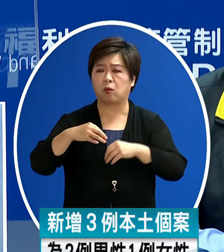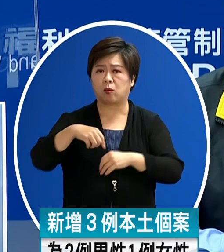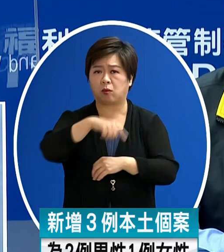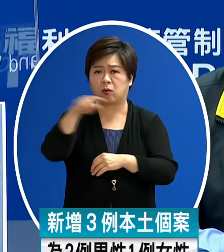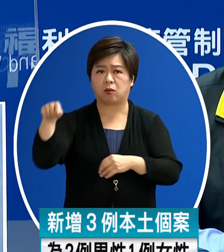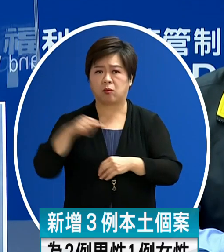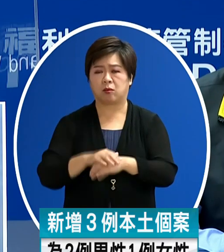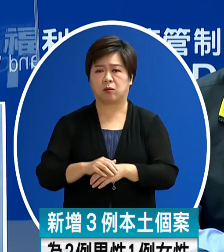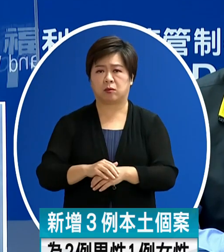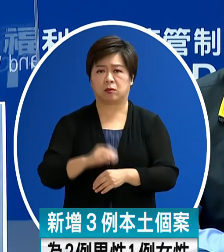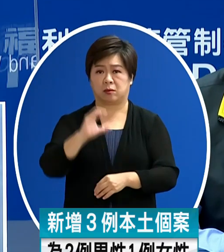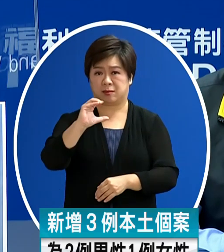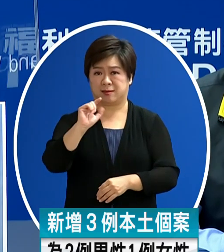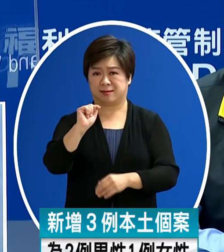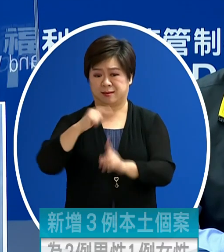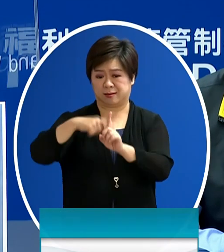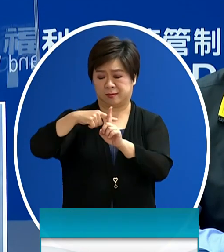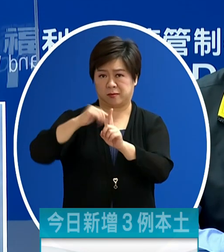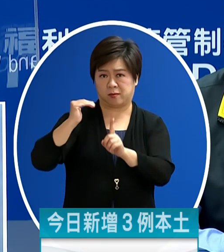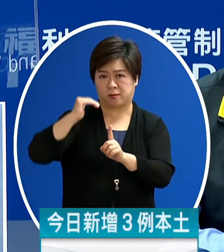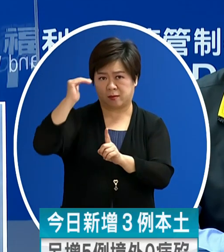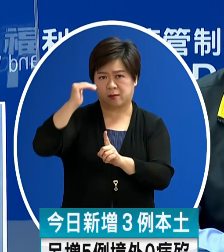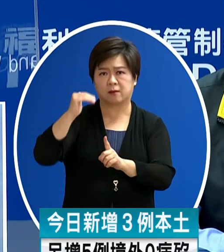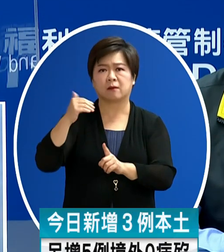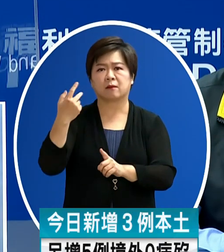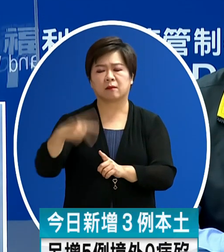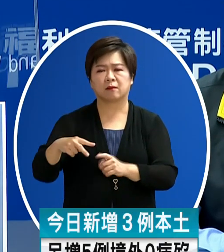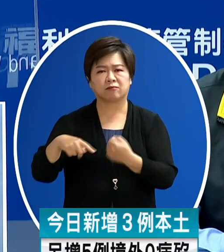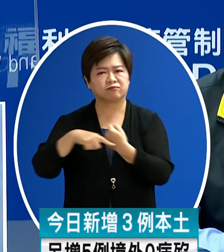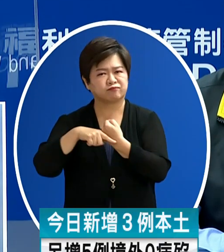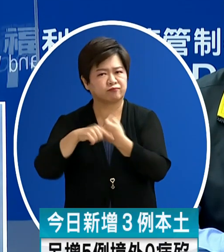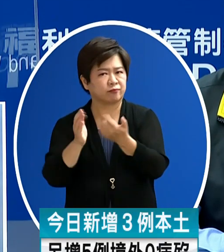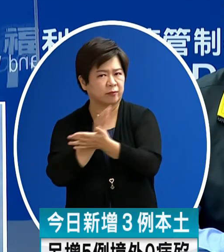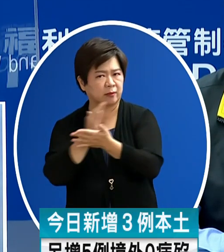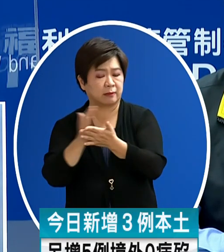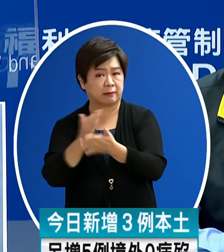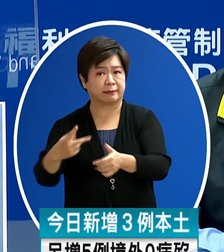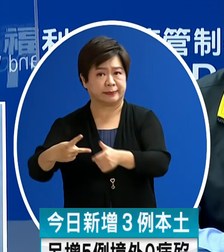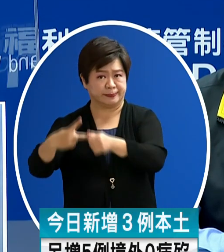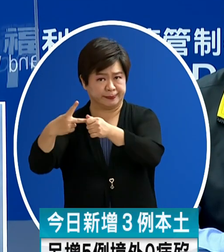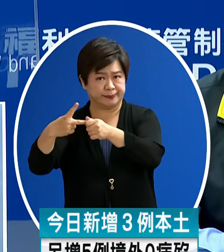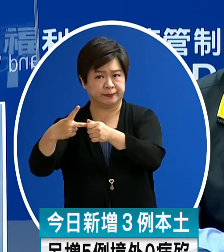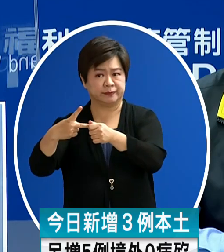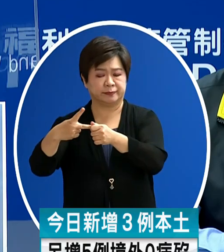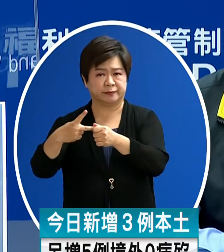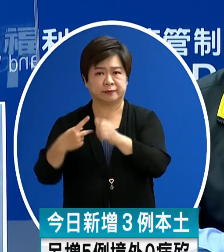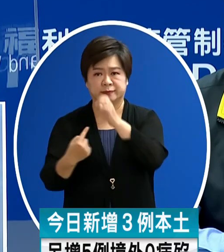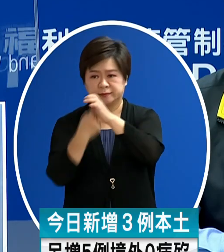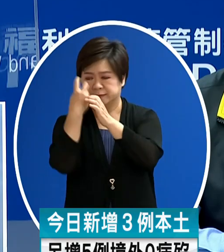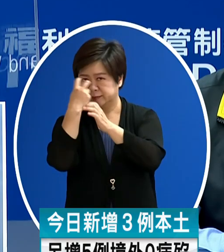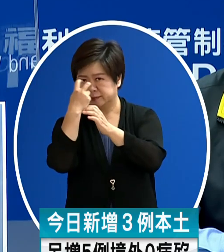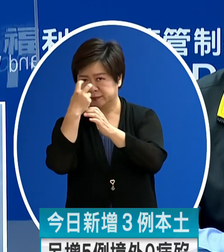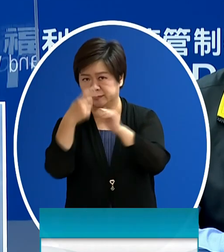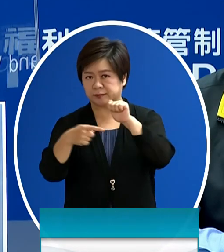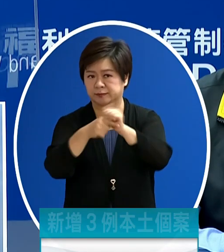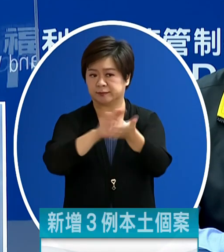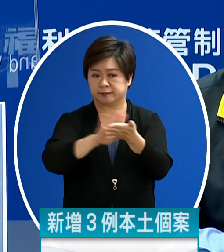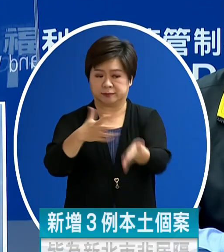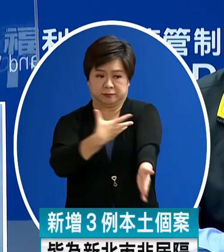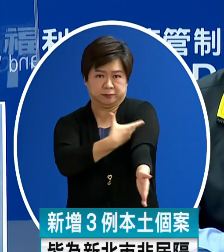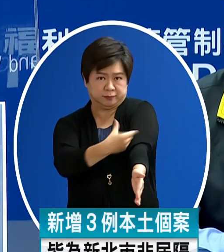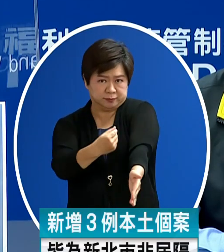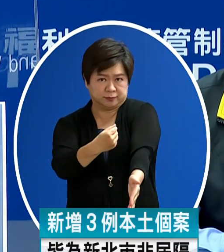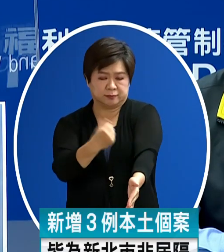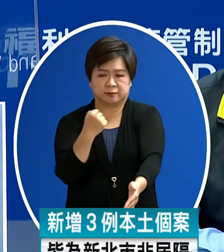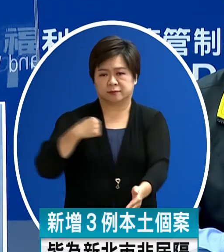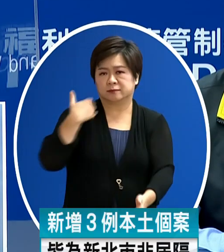些高 CT 值怎么样，你还是要经过哈相关的一个研判，比如第二次的一个采检或是血清哈，